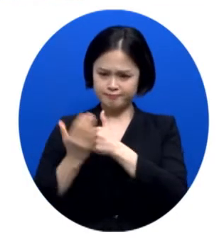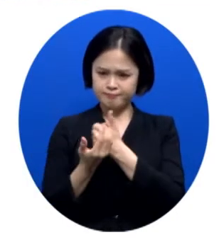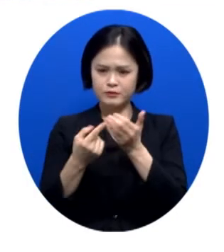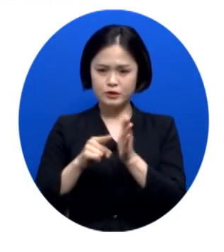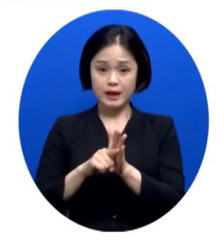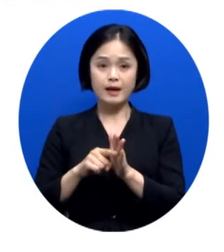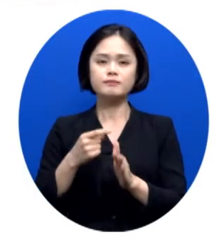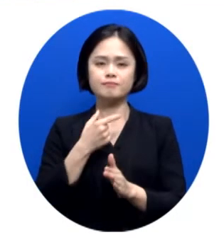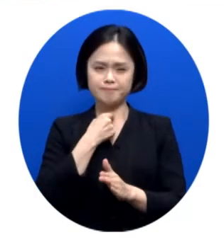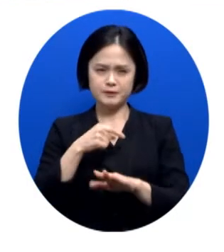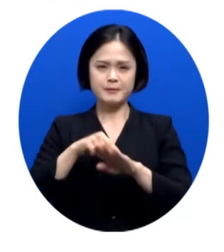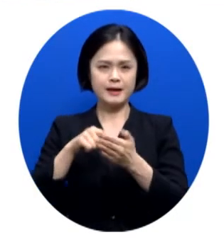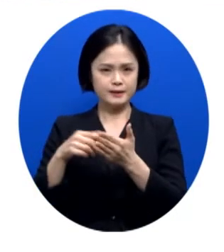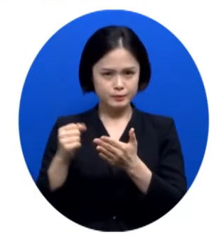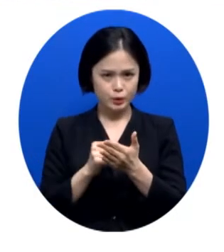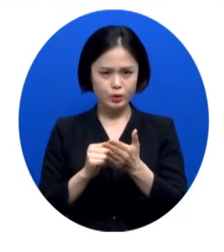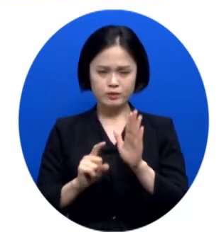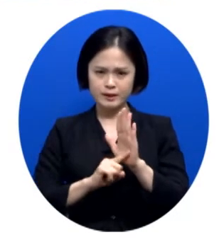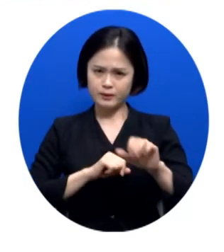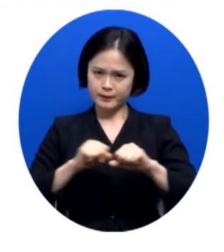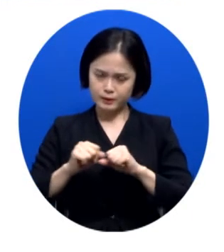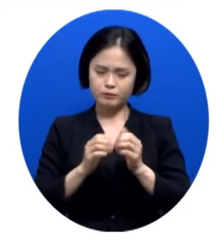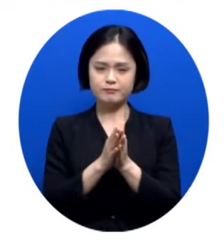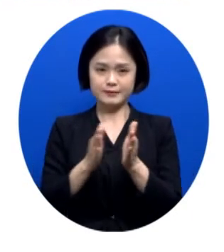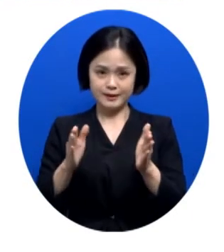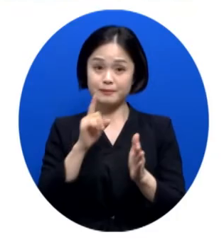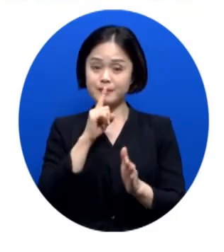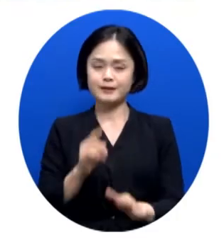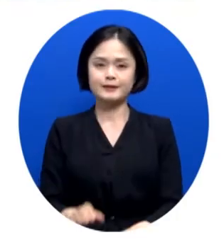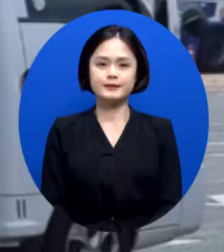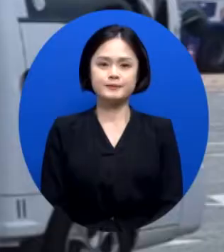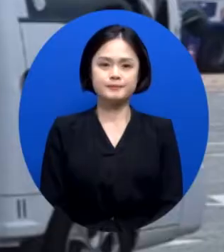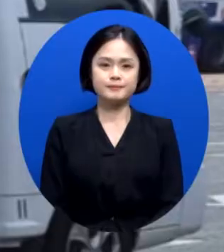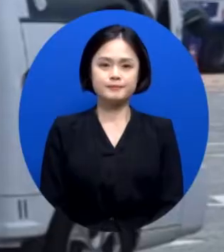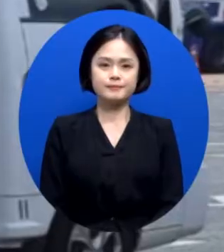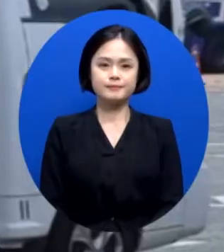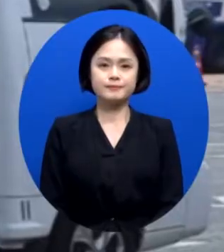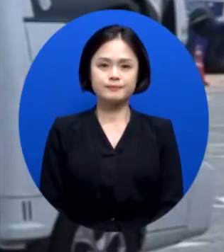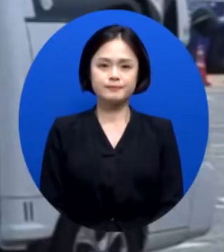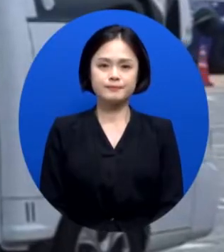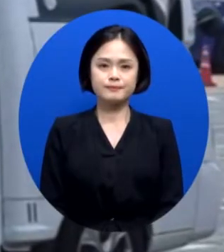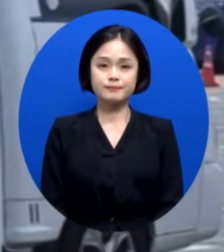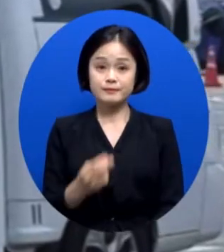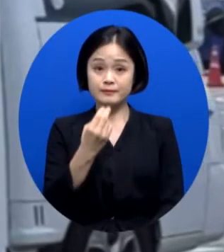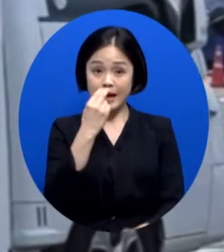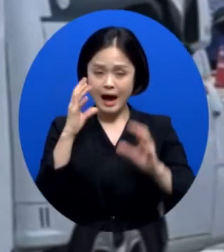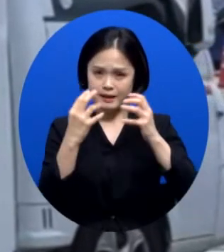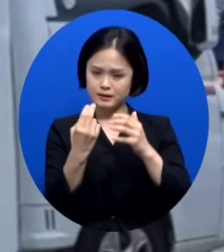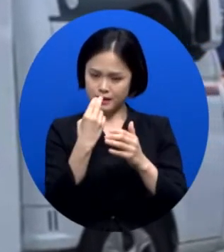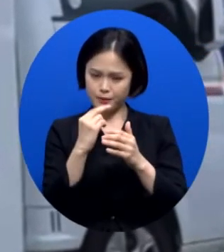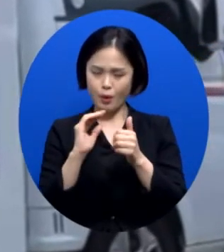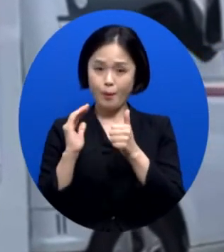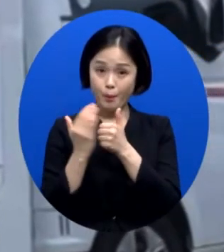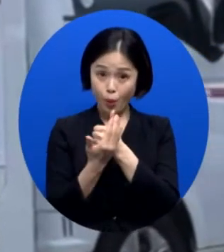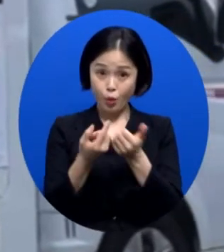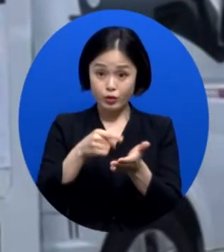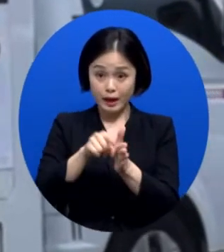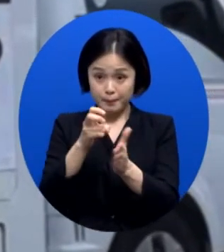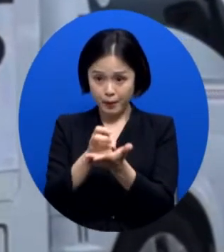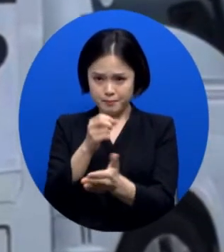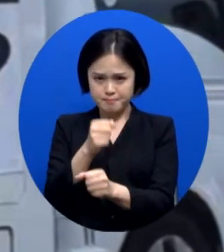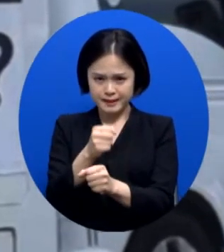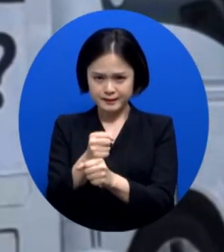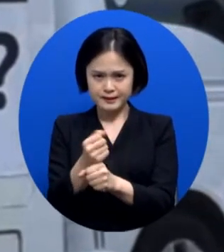담아 생명 트럭 운행을 시작했다고 밝혔습니다 이어 태아 생명을 보호하고 지키는 법안을 마련할 때까지